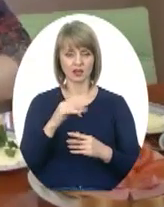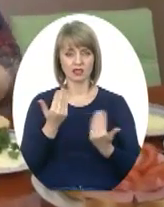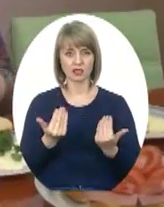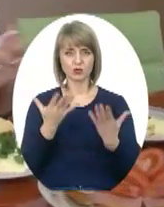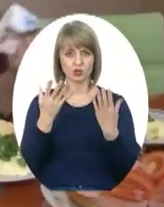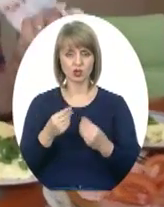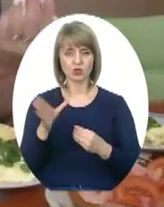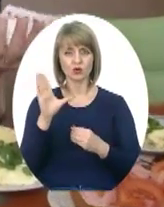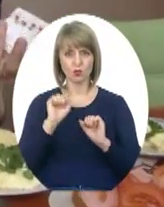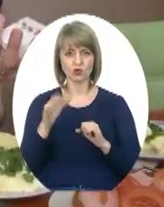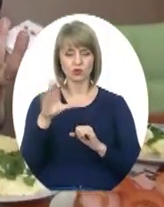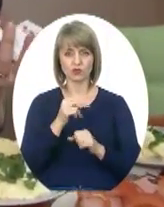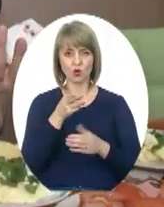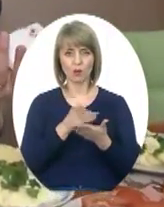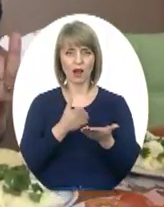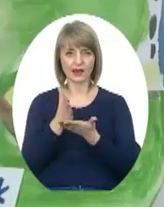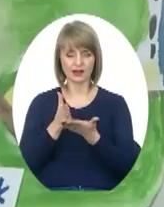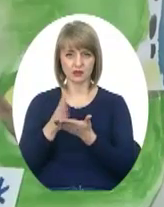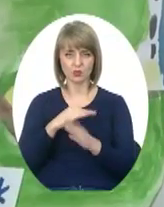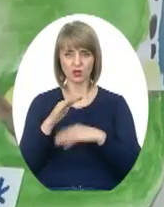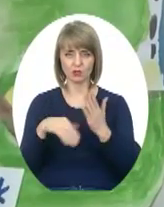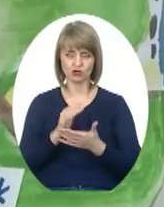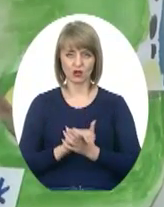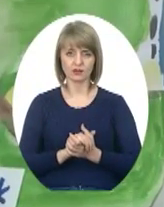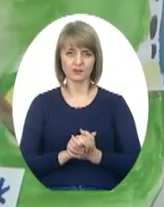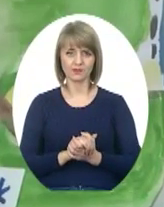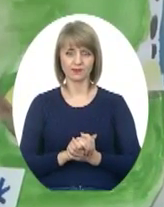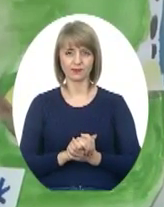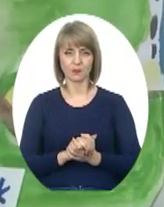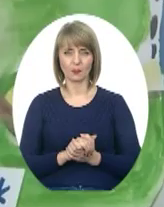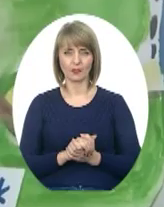Поэтому на сегодняшний день он может все резать, все